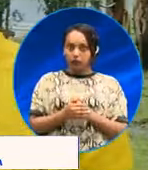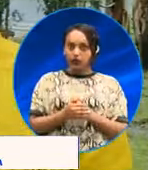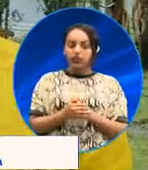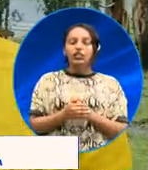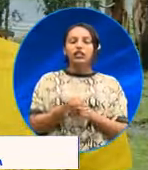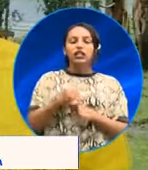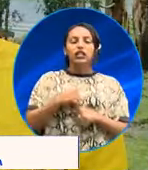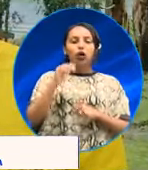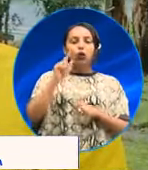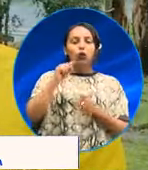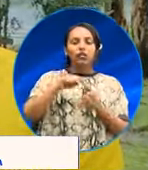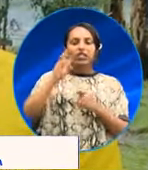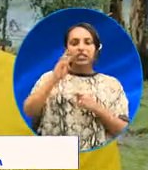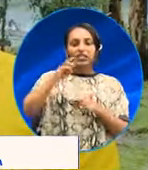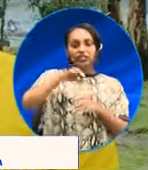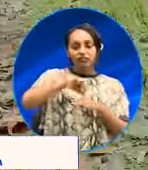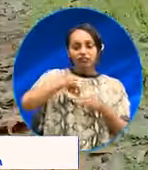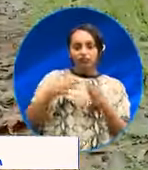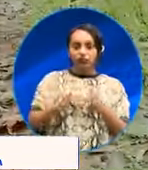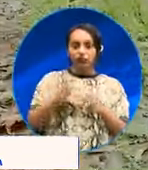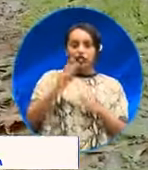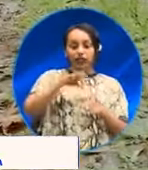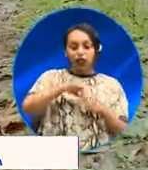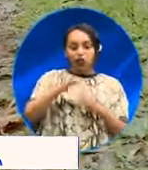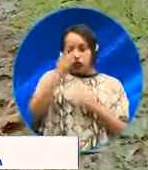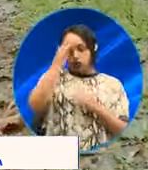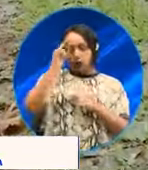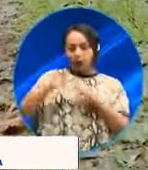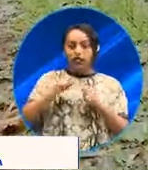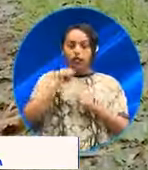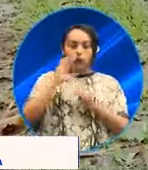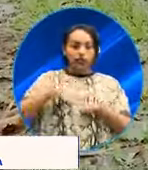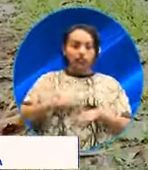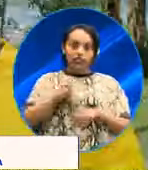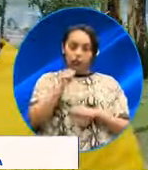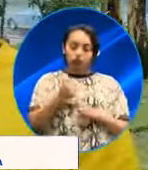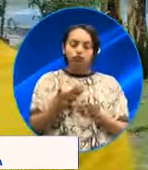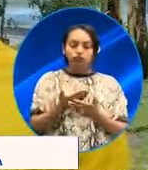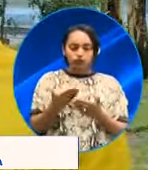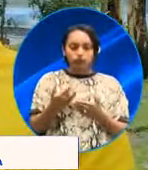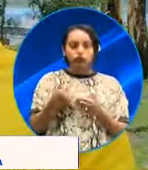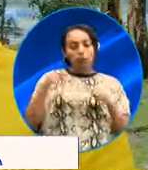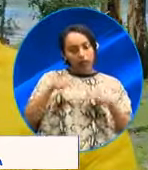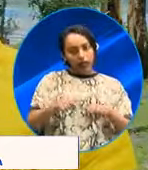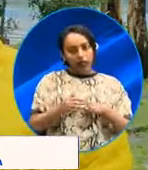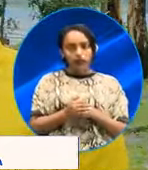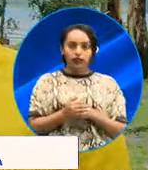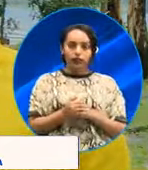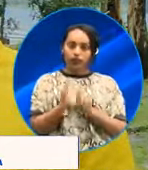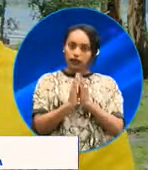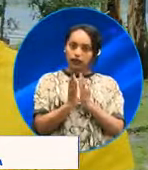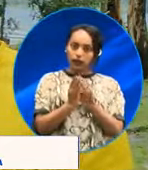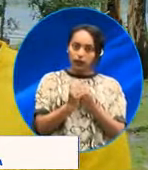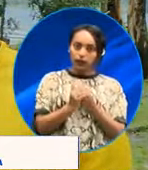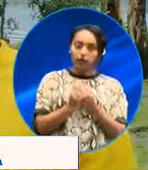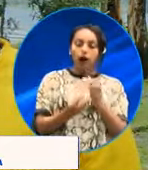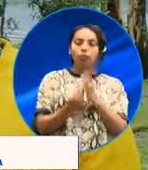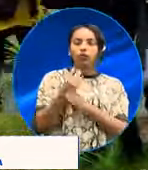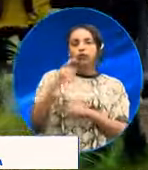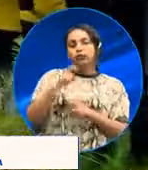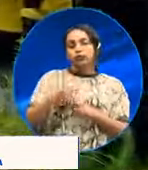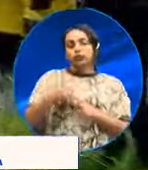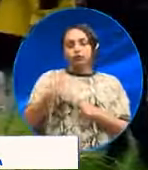እኔ ወደ 6 ችግኞችን ተክያለሁ። የተከልነውንም ዝም ብለን መሄድ ሳይሆን ጥለን መሄድ ሳይሆን ያው ተመተን ተንከባክበን